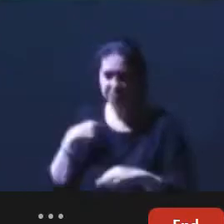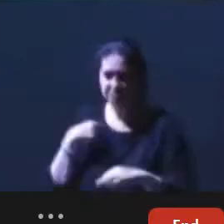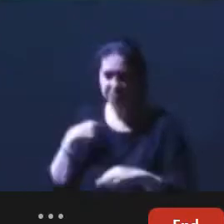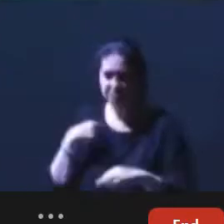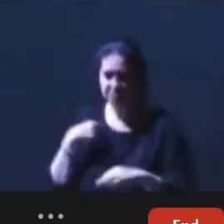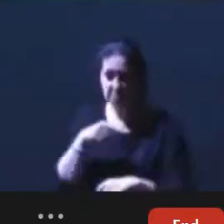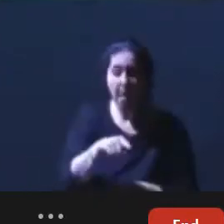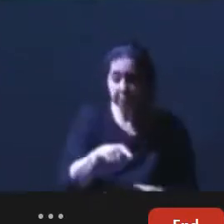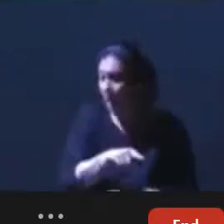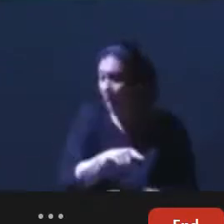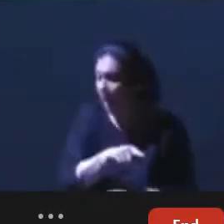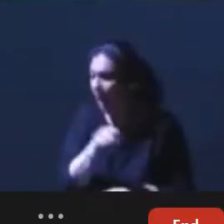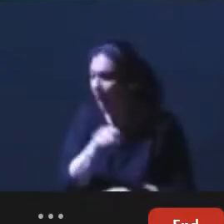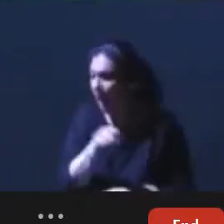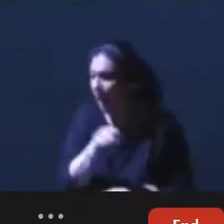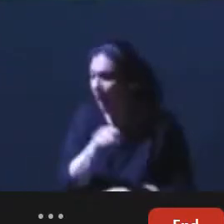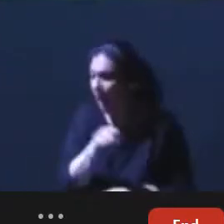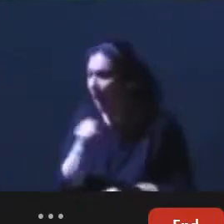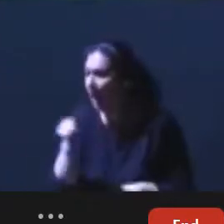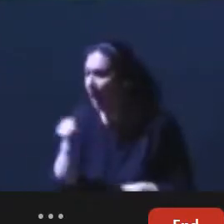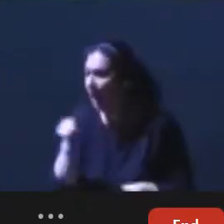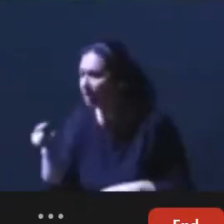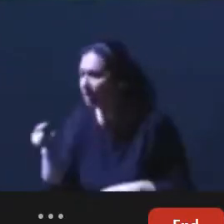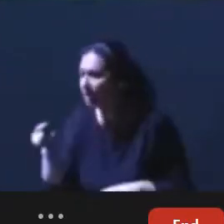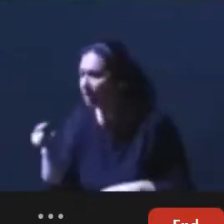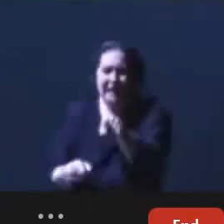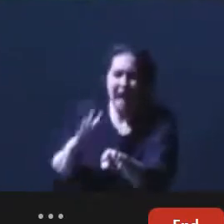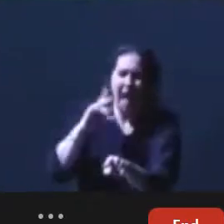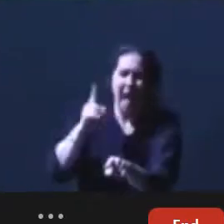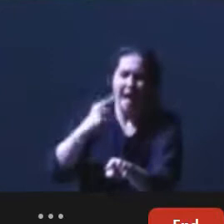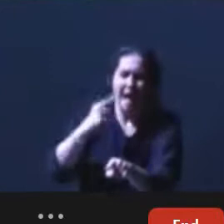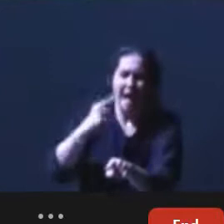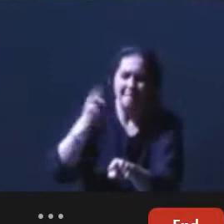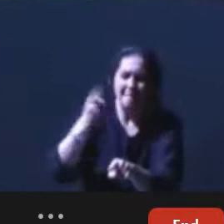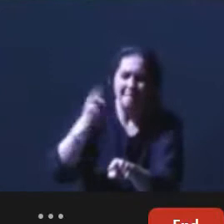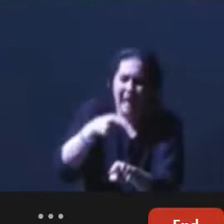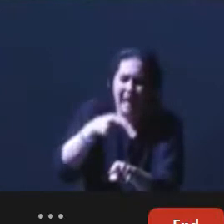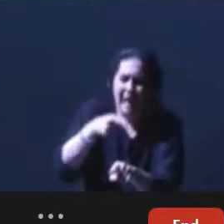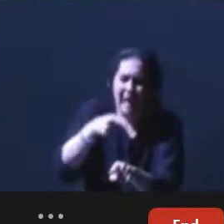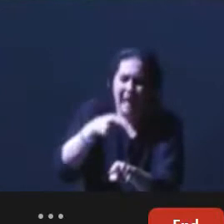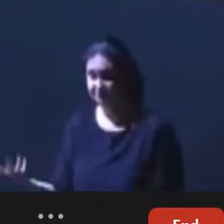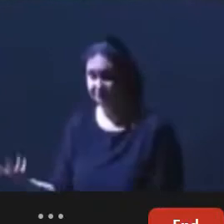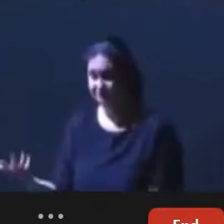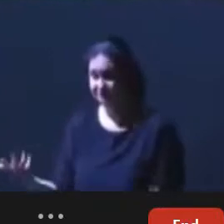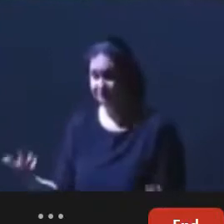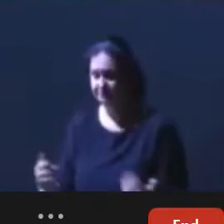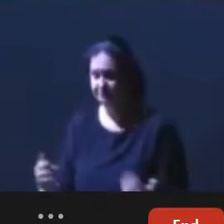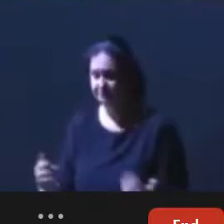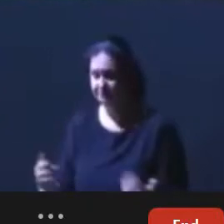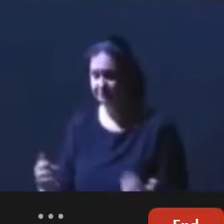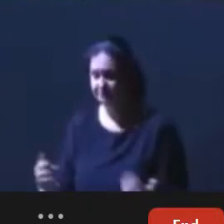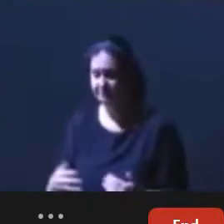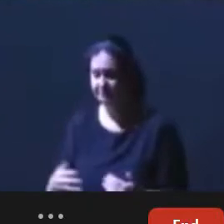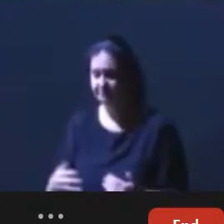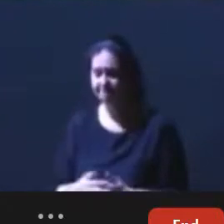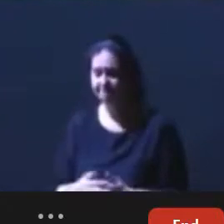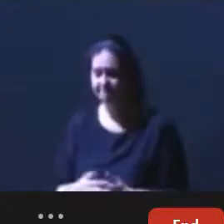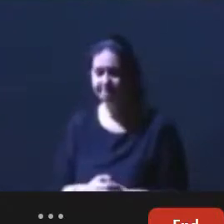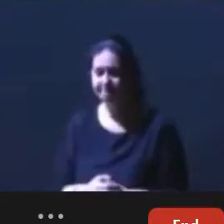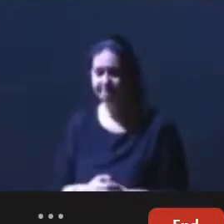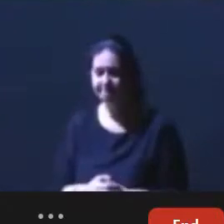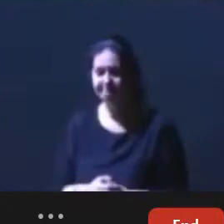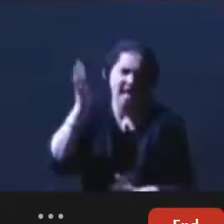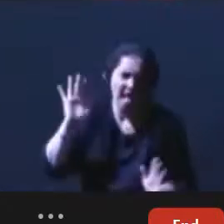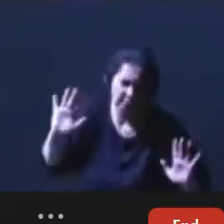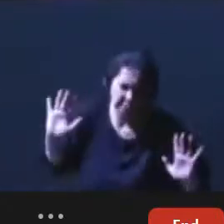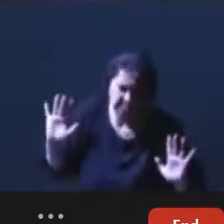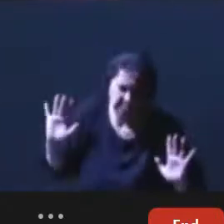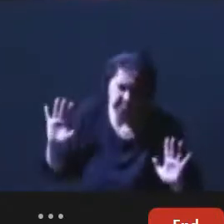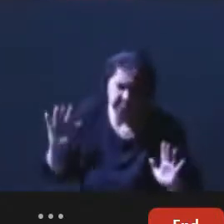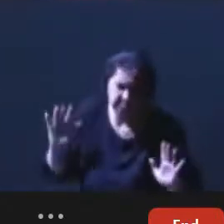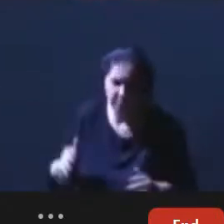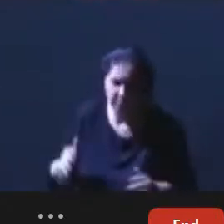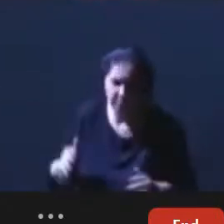thiết đi là sẽ ra xuất hiện một cái hộp mà trong đó nó có thể cao 1,5 mét,